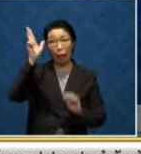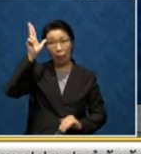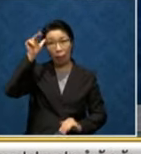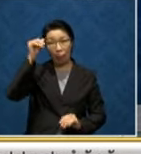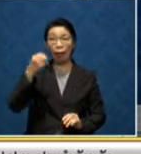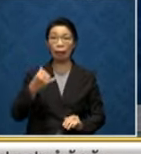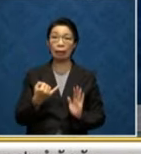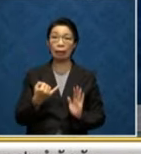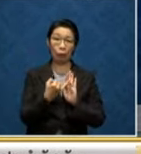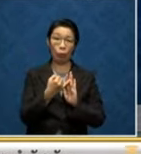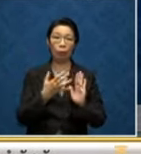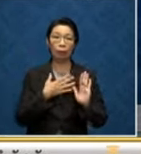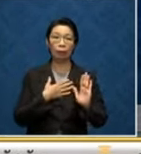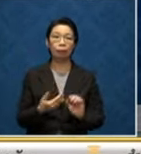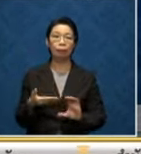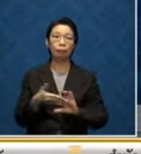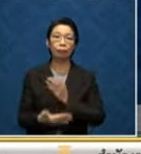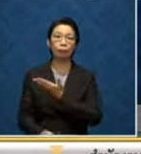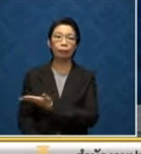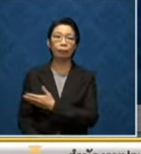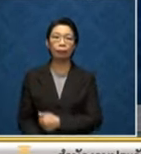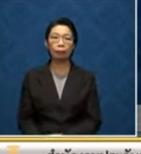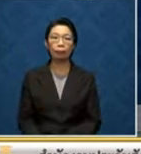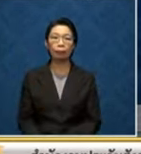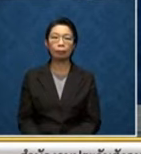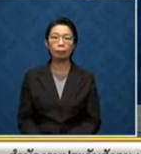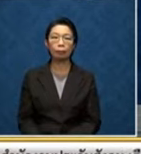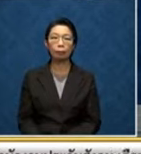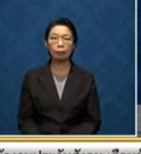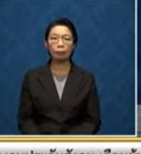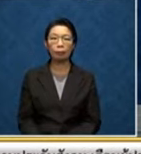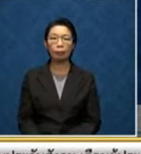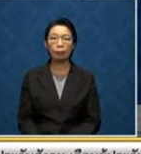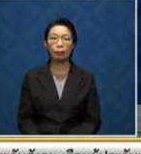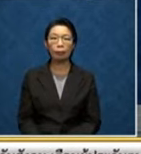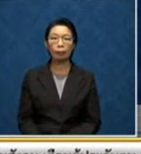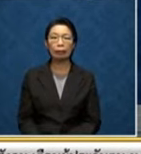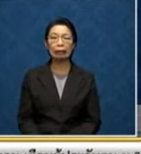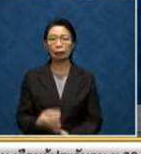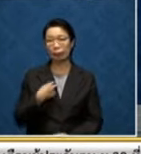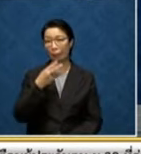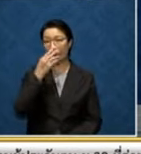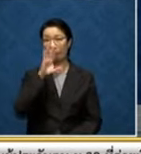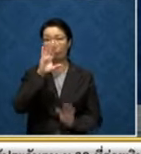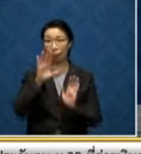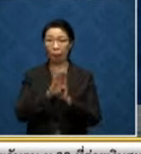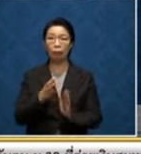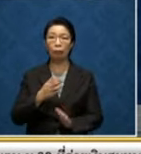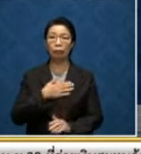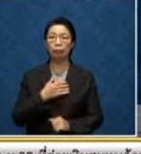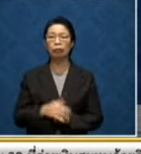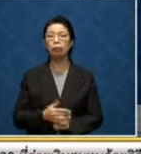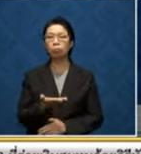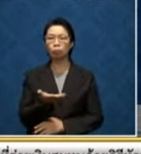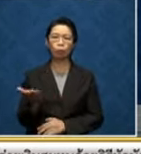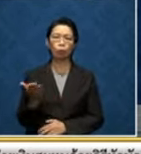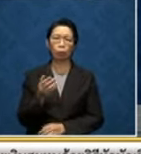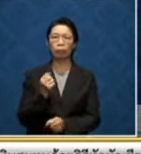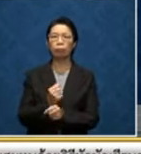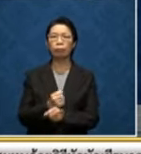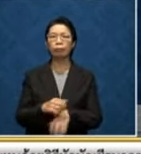เราก็จะโฟกัสที่สไลด์ต่อไปครับต้องยอมรับนะครับว่าที่ผ่านมาท่านทำได้น่าพอใจนะครับ